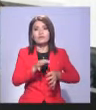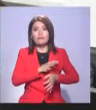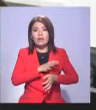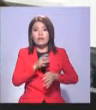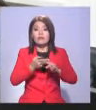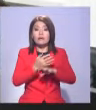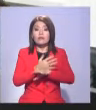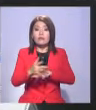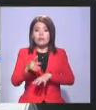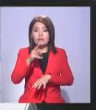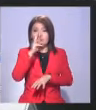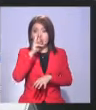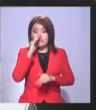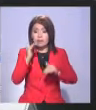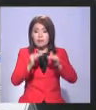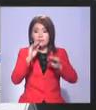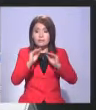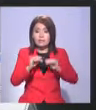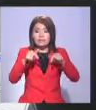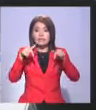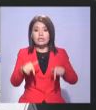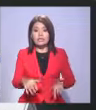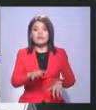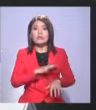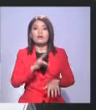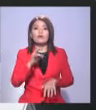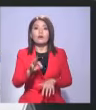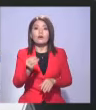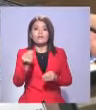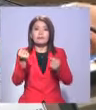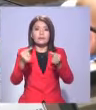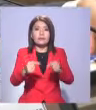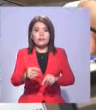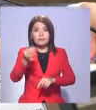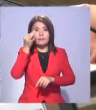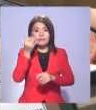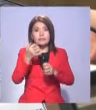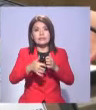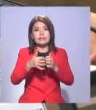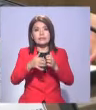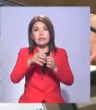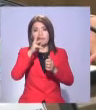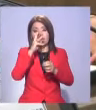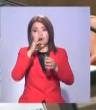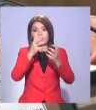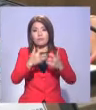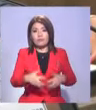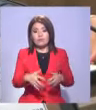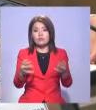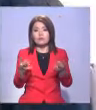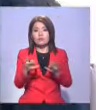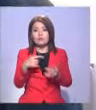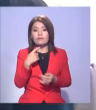Сот сол кездегі жалақы мөлшерімен есептеп шешім шығарған, ал олар инфляцияны ескеріп қазіргі орташа жалақымен есептелсін деп